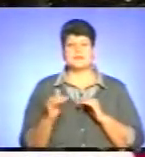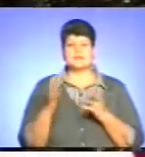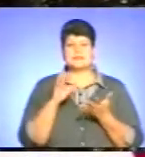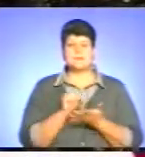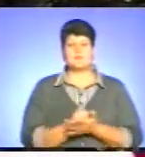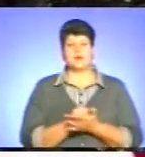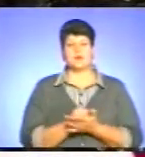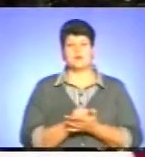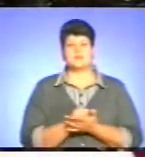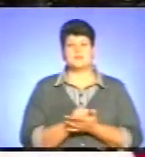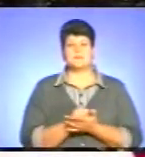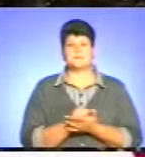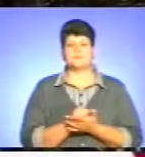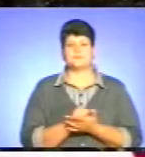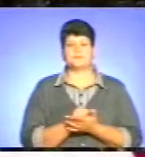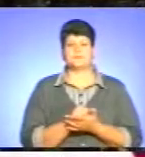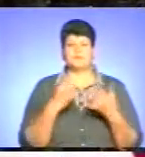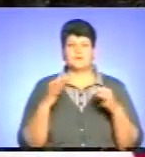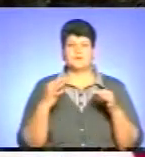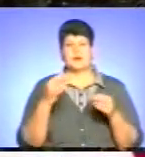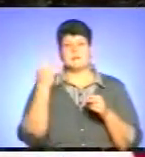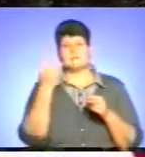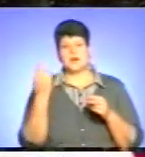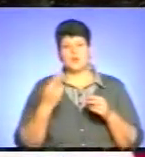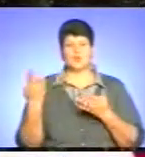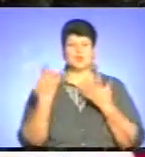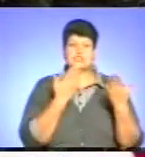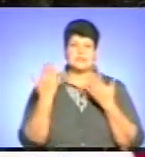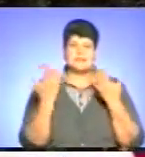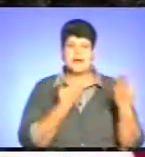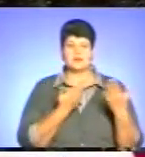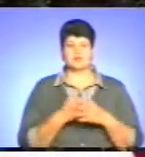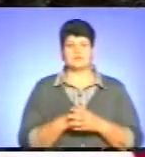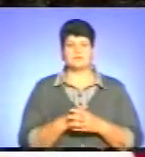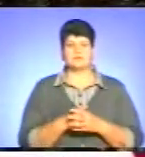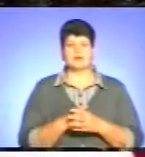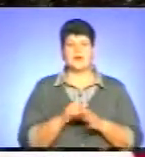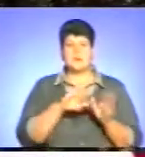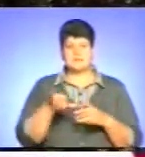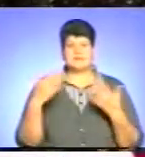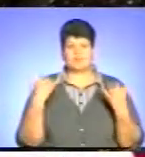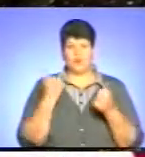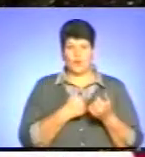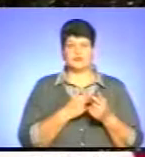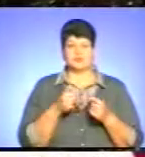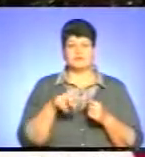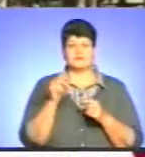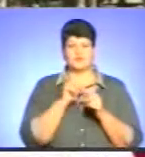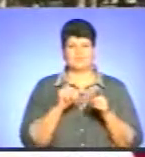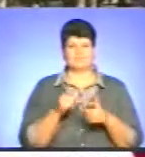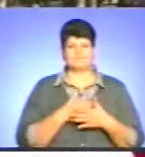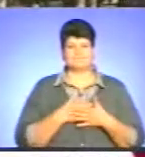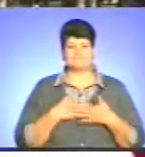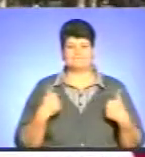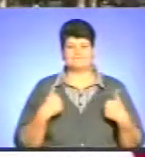там на дозвіллі, малюю, читаю. А після вихідних хочеться йти до школи? Хочеться.